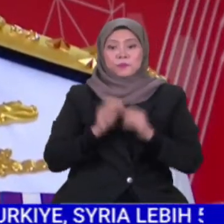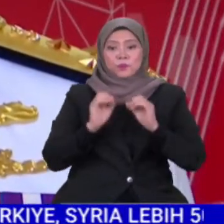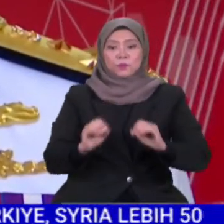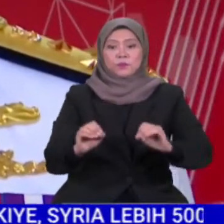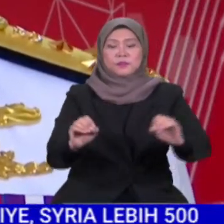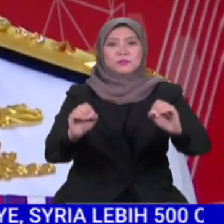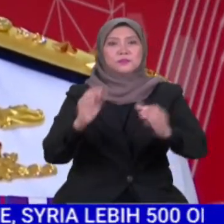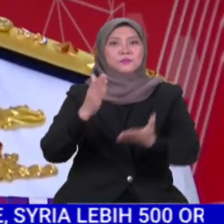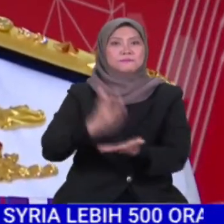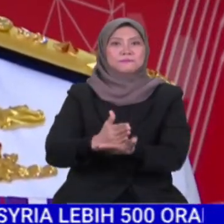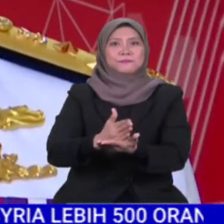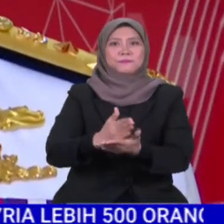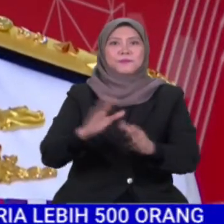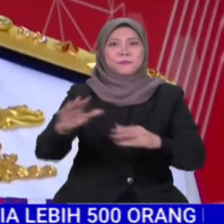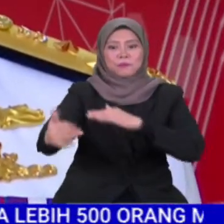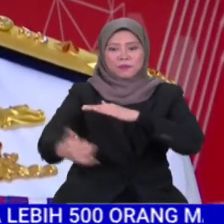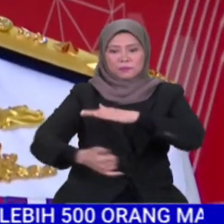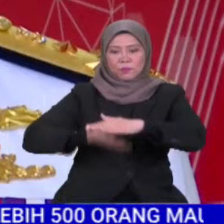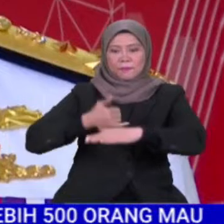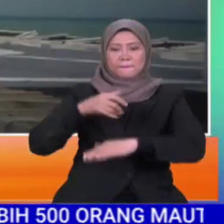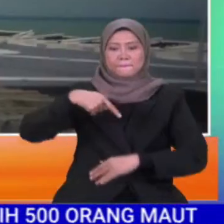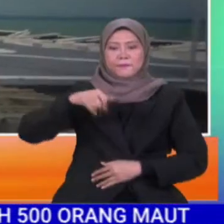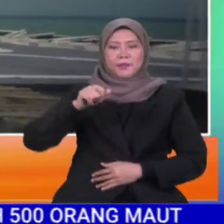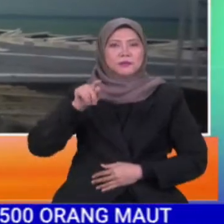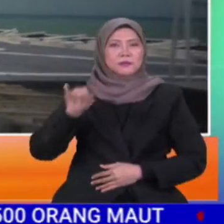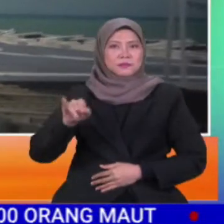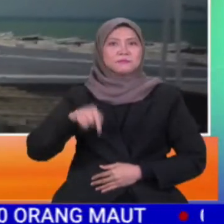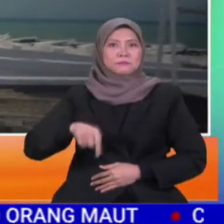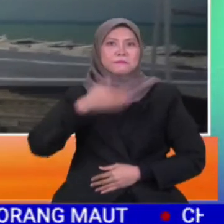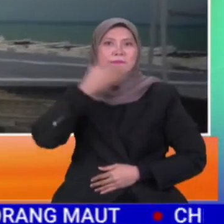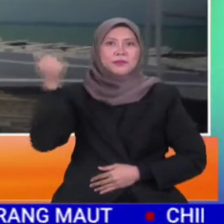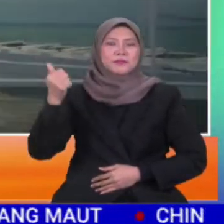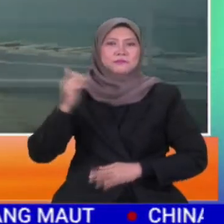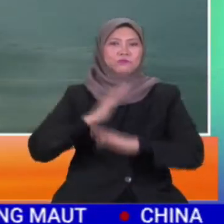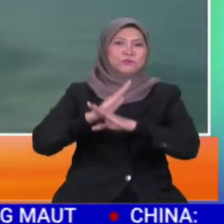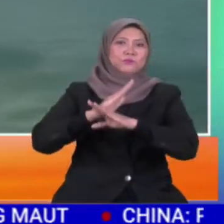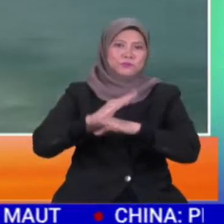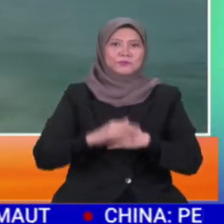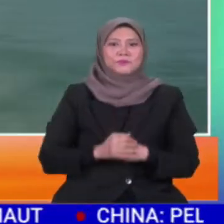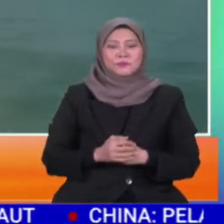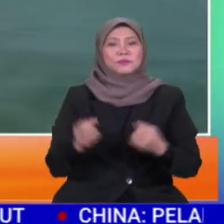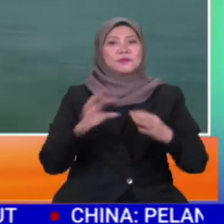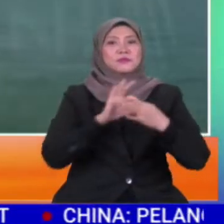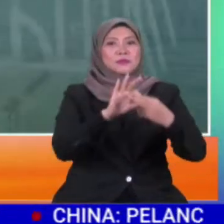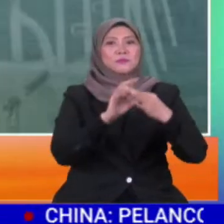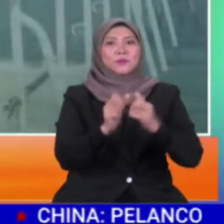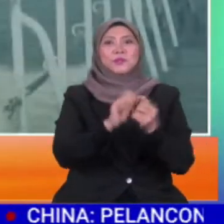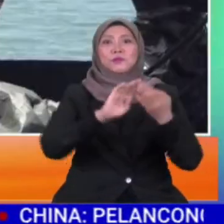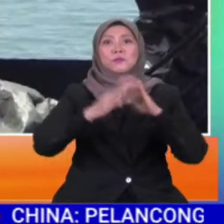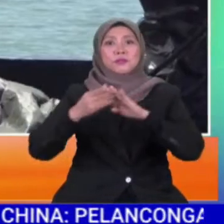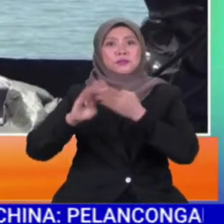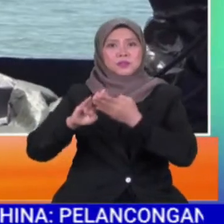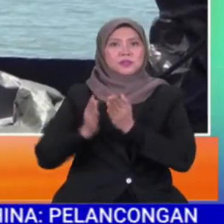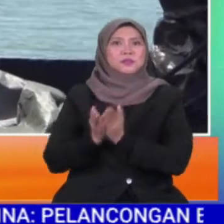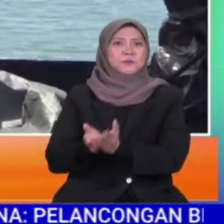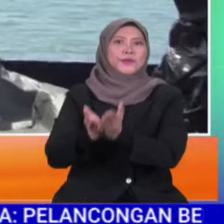dalam usaha menteras kemasukan parti ini berkesan. Turut diperkukuh kerjasama dengan komuniti maritim.